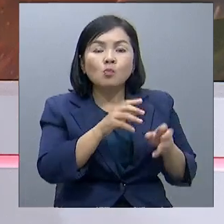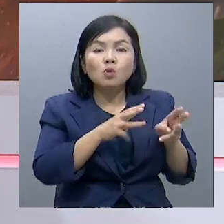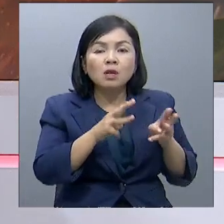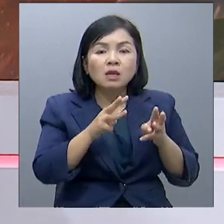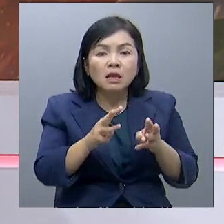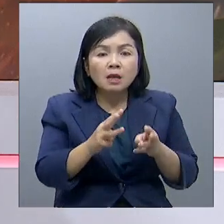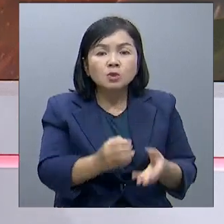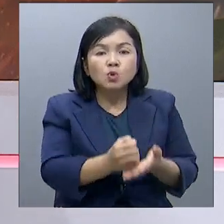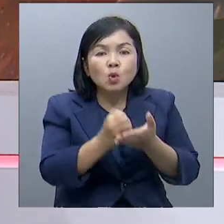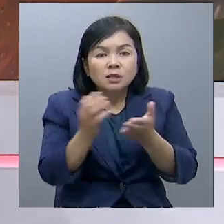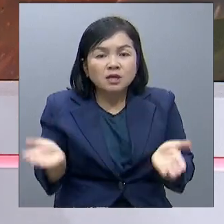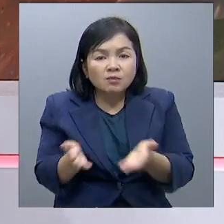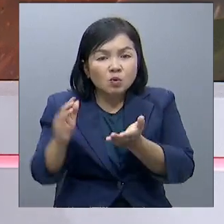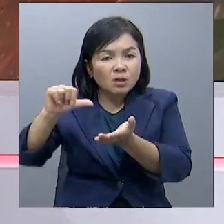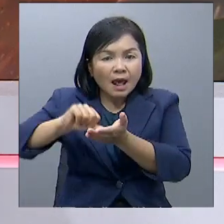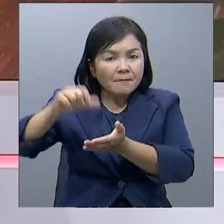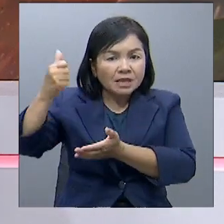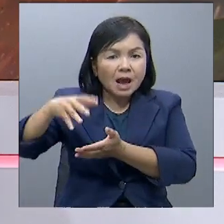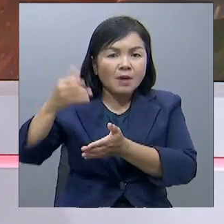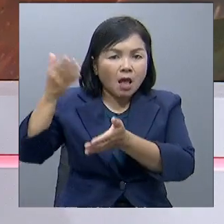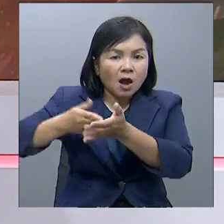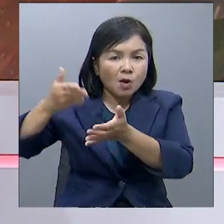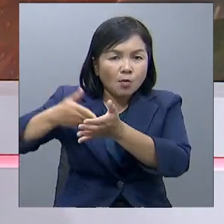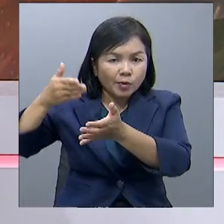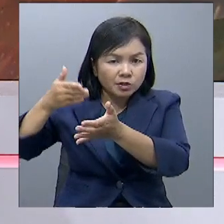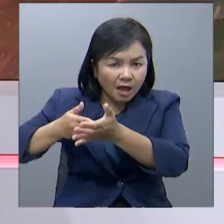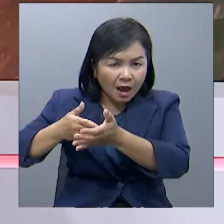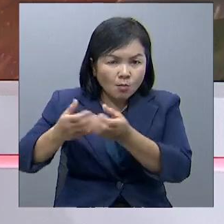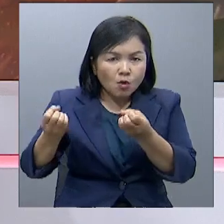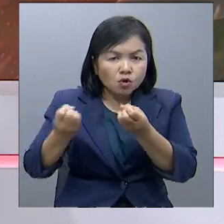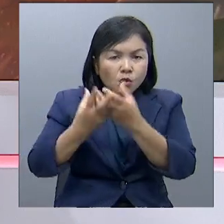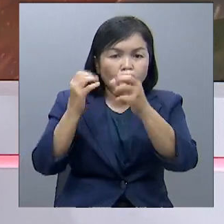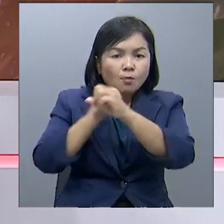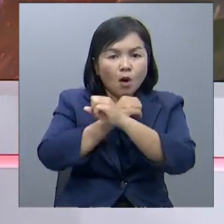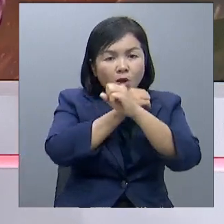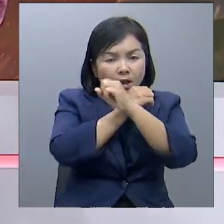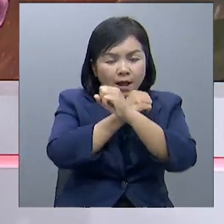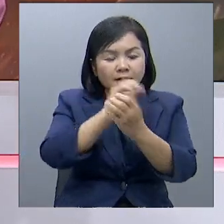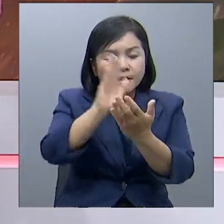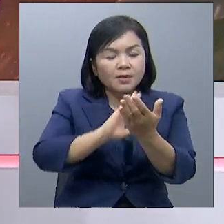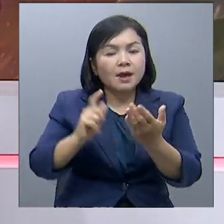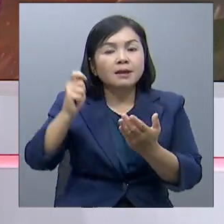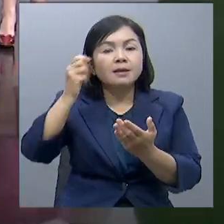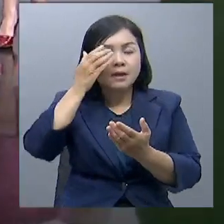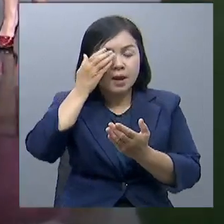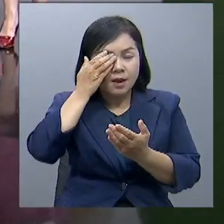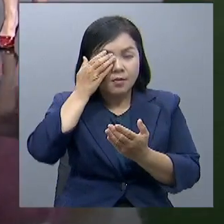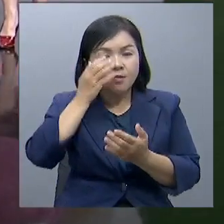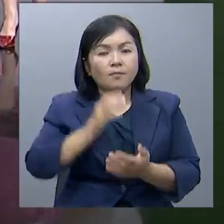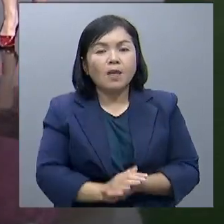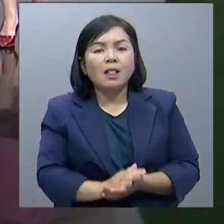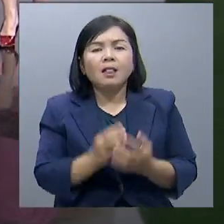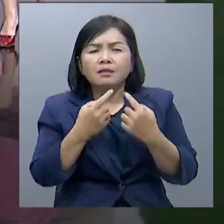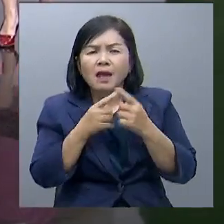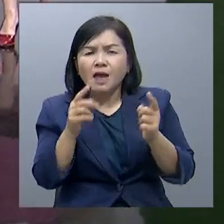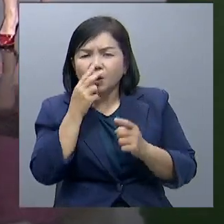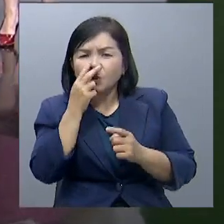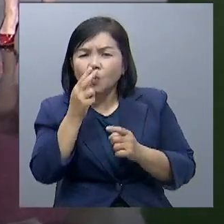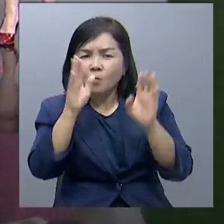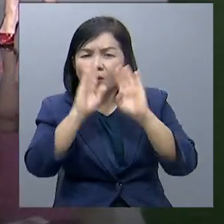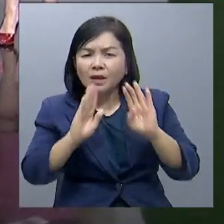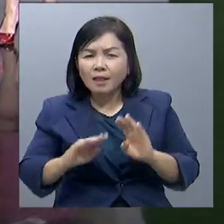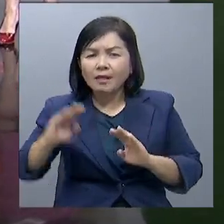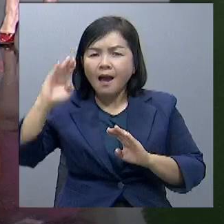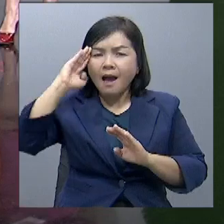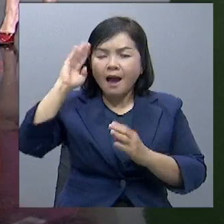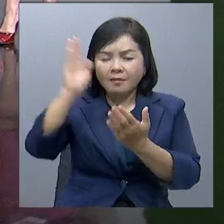อิหร่านให้กับกลุ่มติดอาวุธแล้วก็ป้องกันไม่ให้เกิดเหตุร้ายในอิสราเอลค่ะคุณพรวดีคุณจิรชาตาแต่หลายฝ่ายมองว่าการที่อิสราเอลใช้ความ